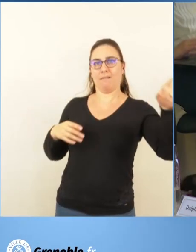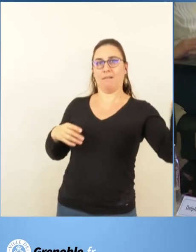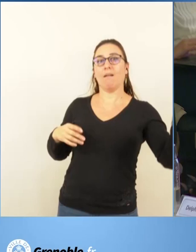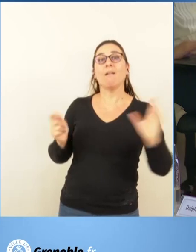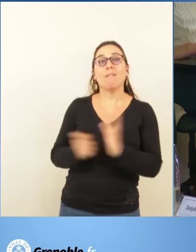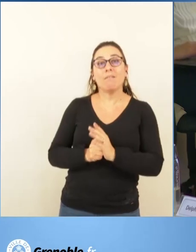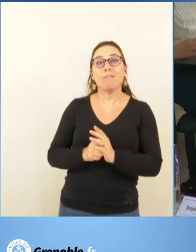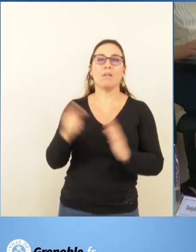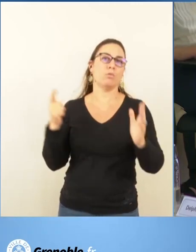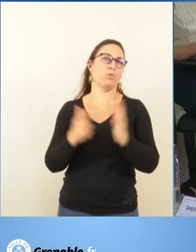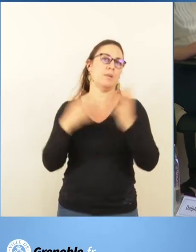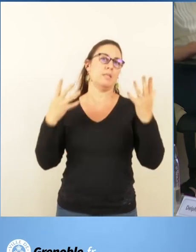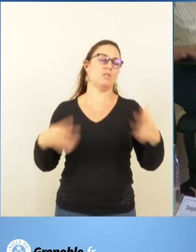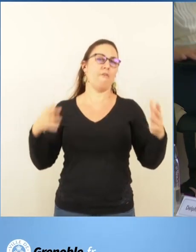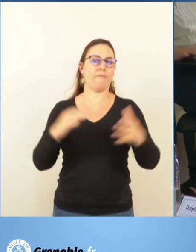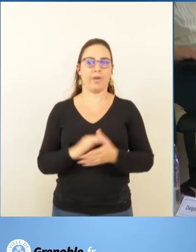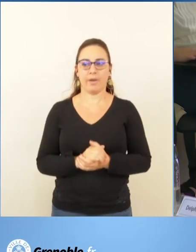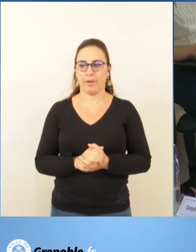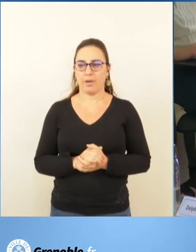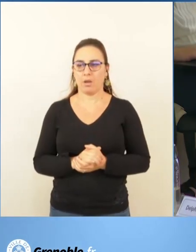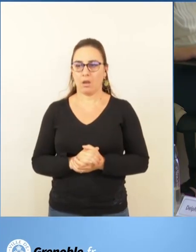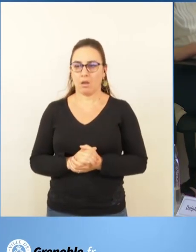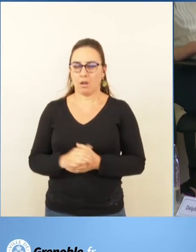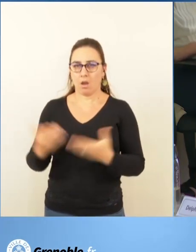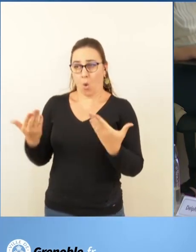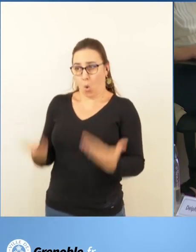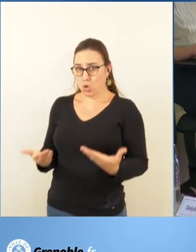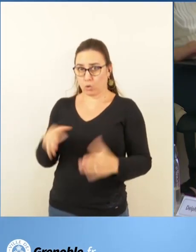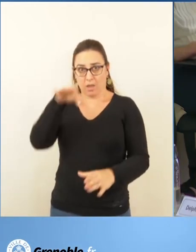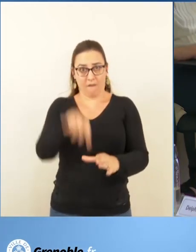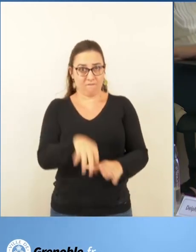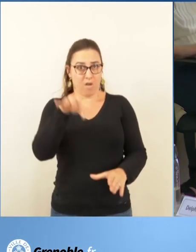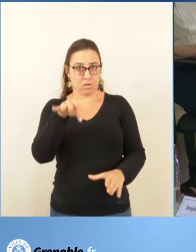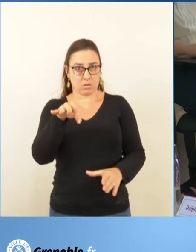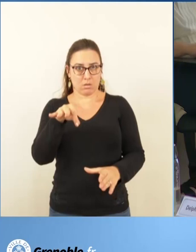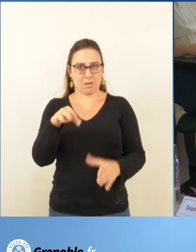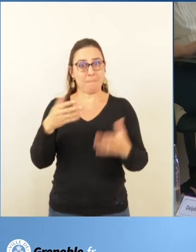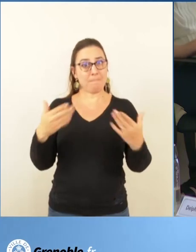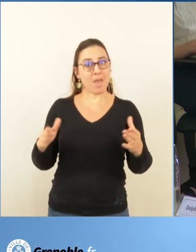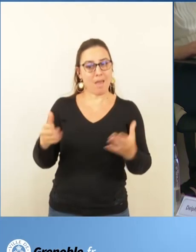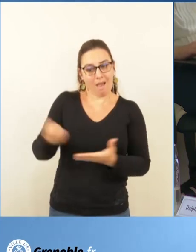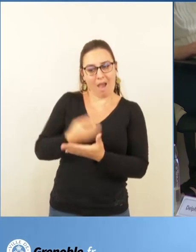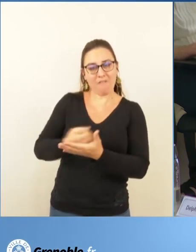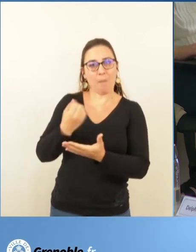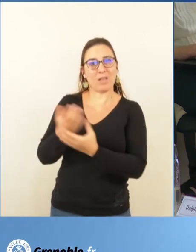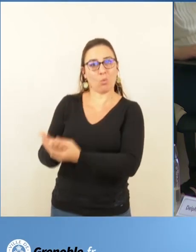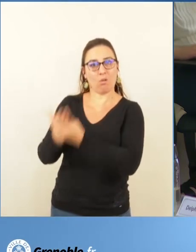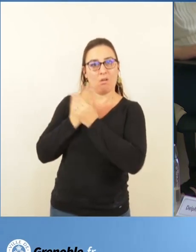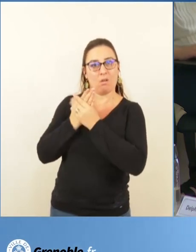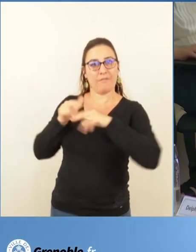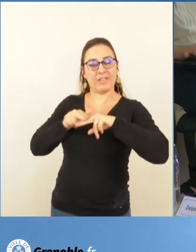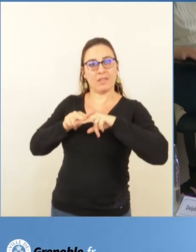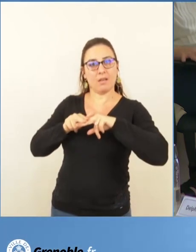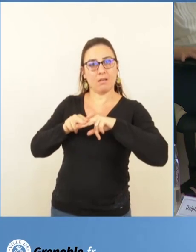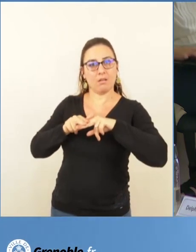2019 donc en fait vous nous demandez de voter sur la base d'informations que vous nous fournissez pas